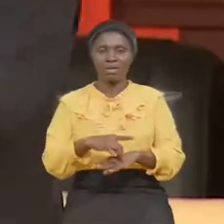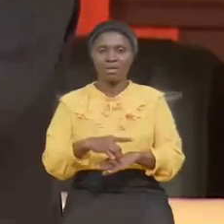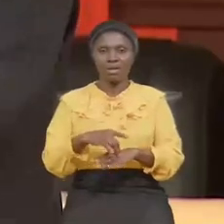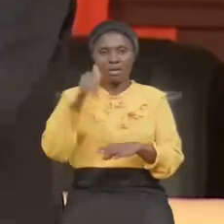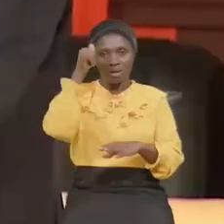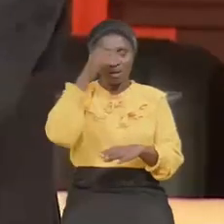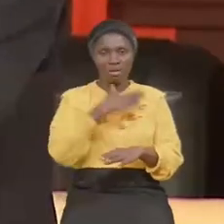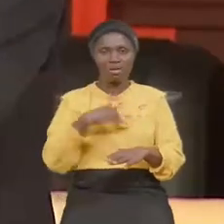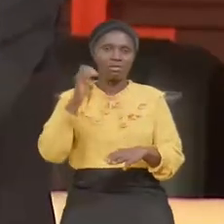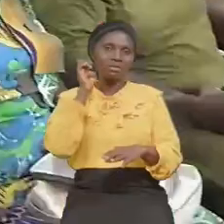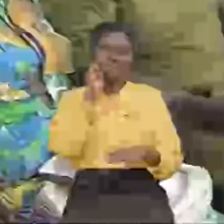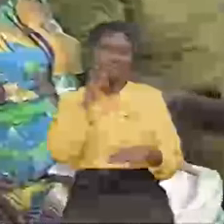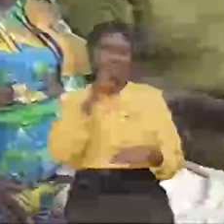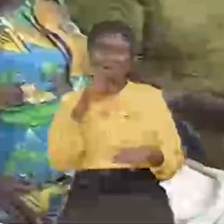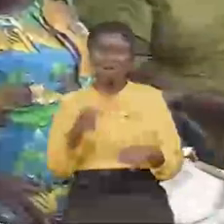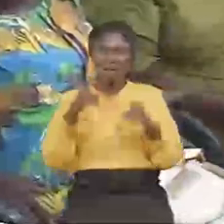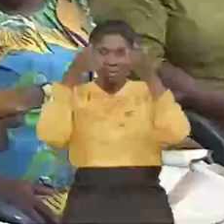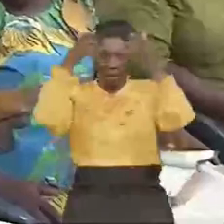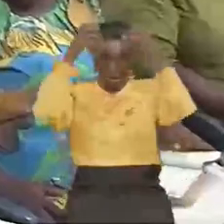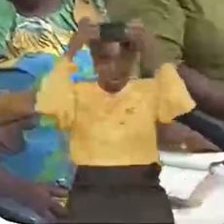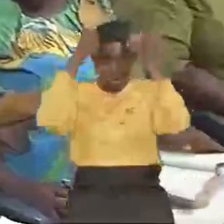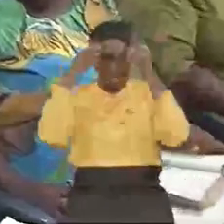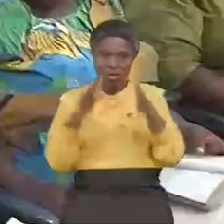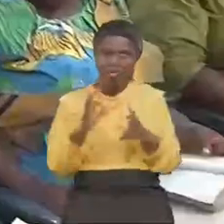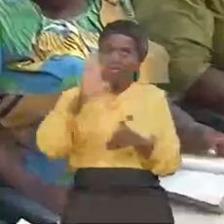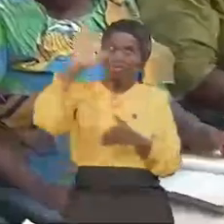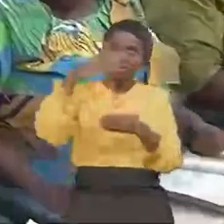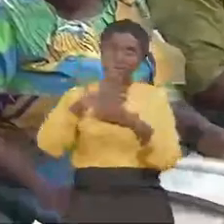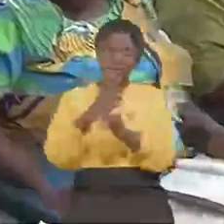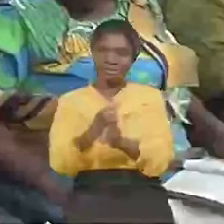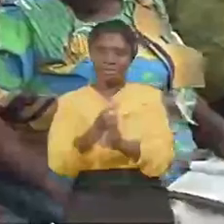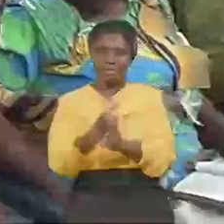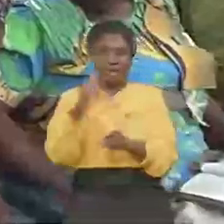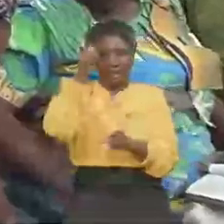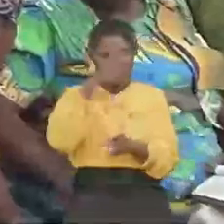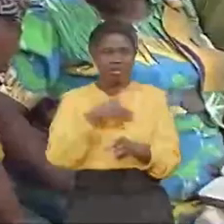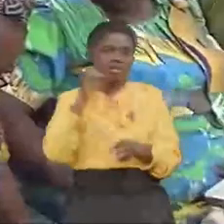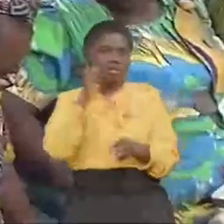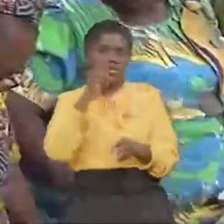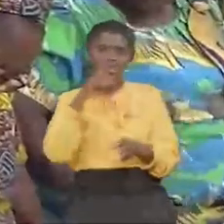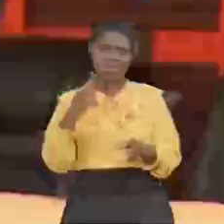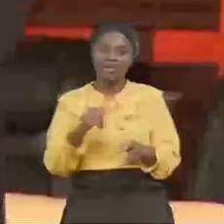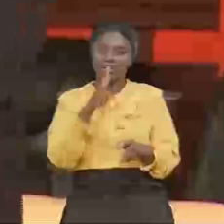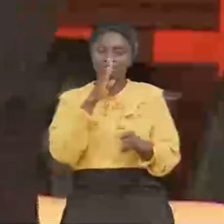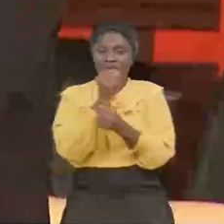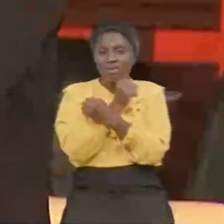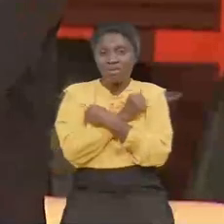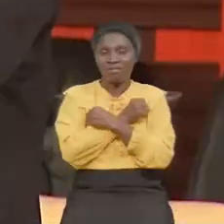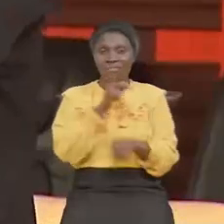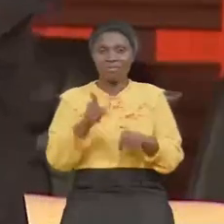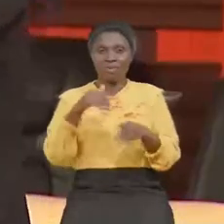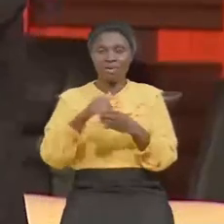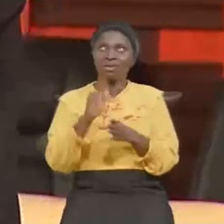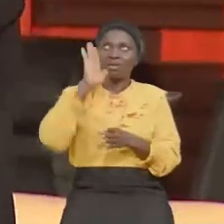étaient le couronnement de sa création. Adam et Ève étaient les bien-aimés à ses yeux. Et il a mis tout à